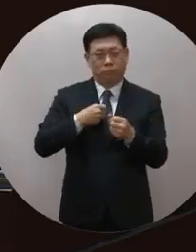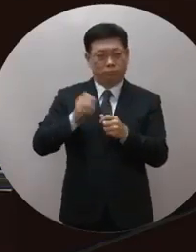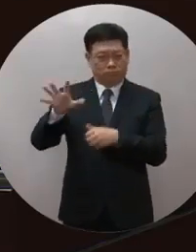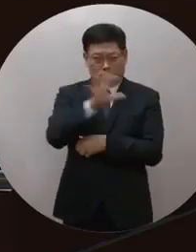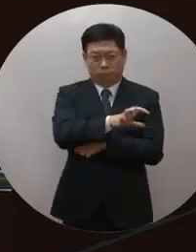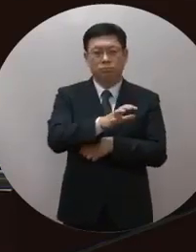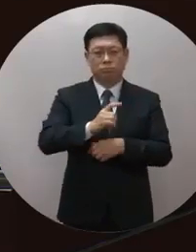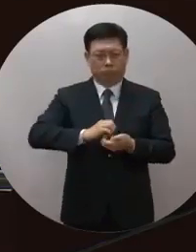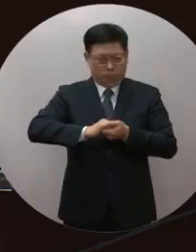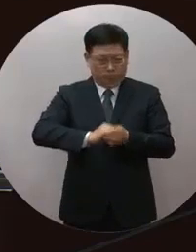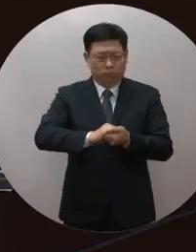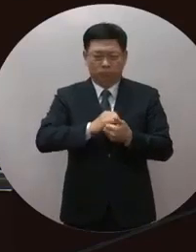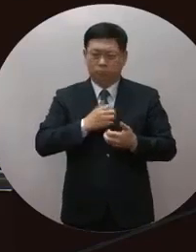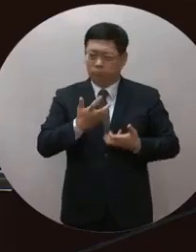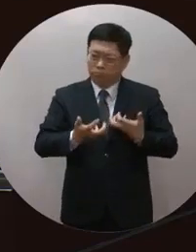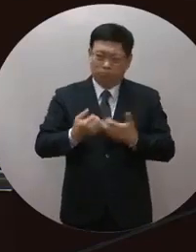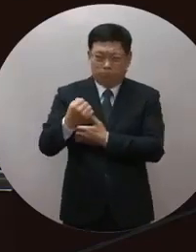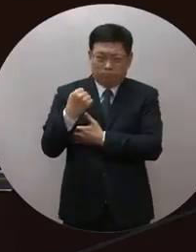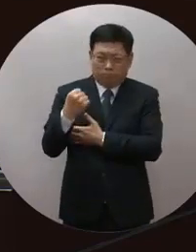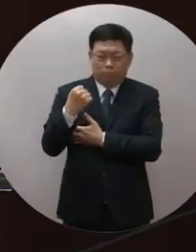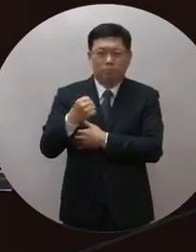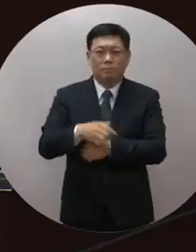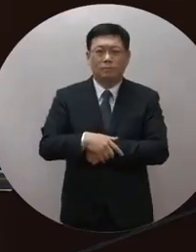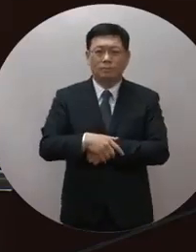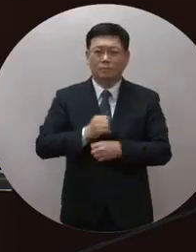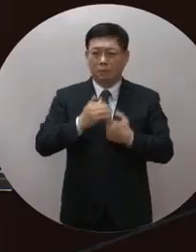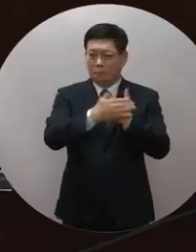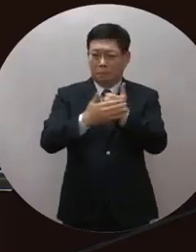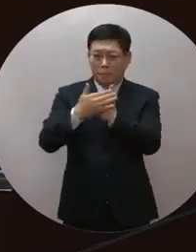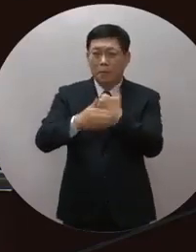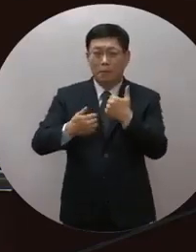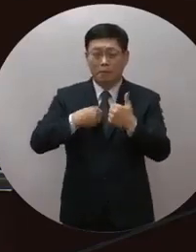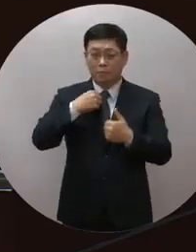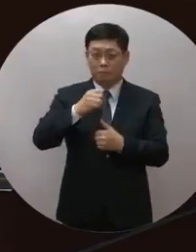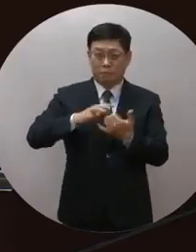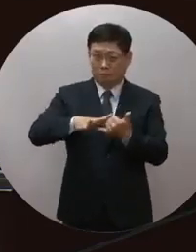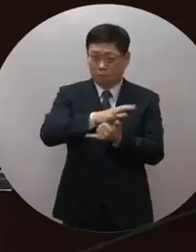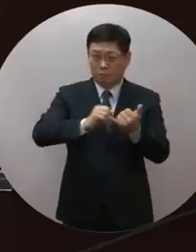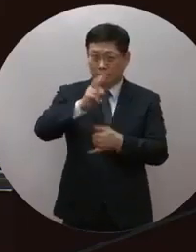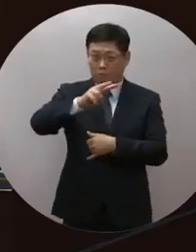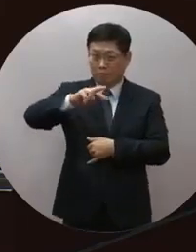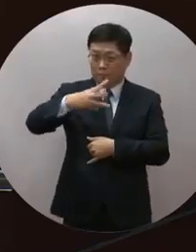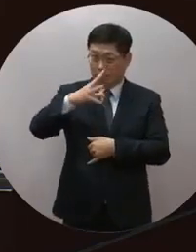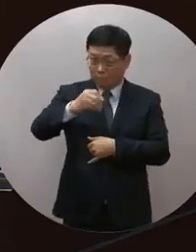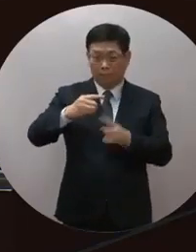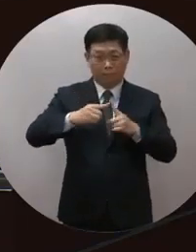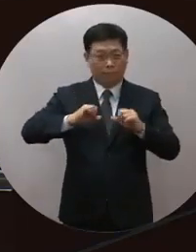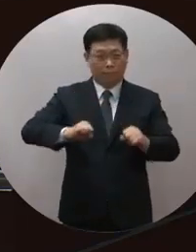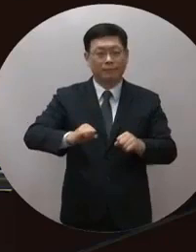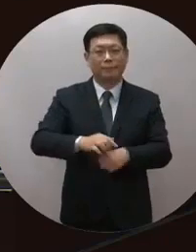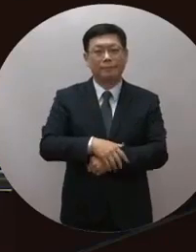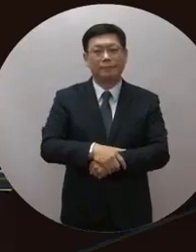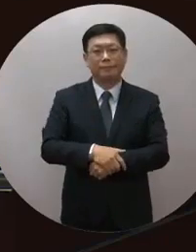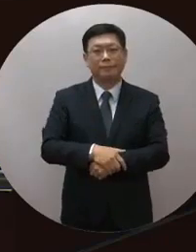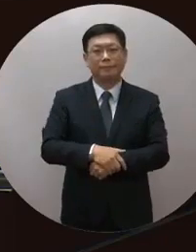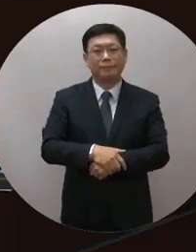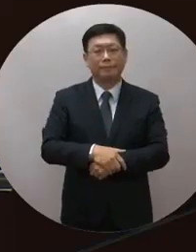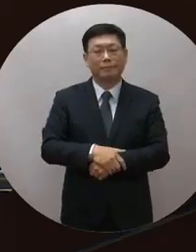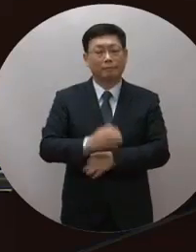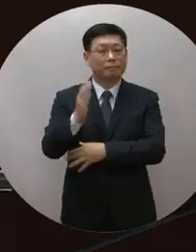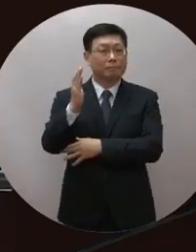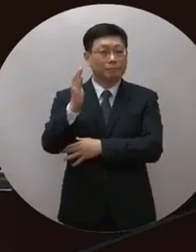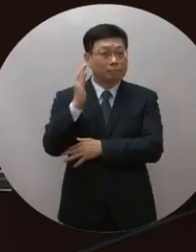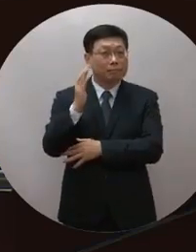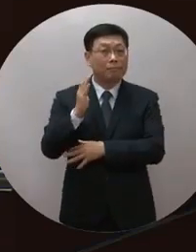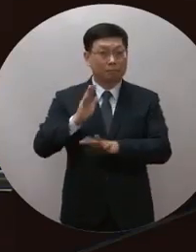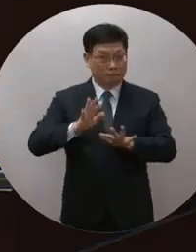一定会竭尽所能，全力保护2300万国人的健康。政